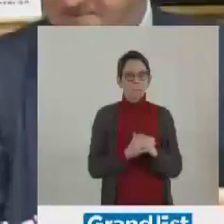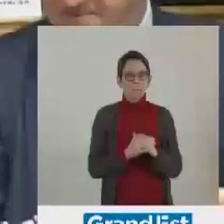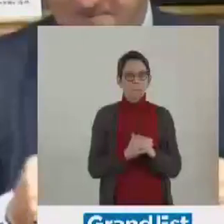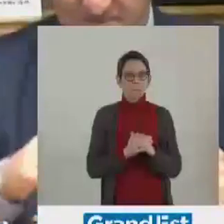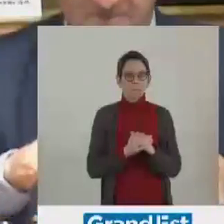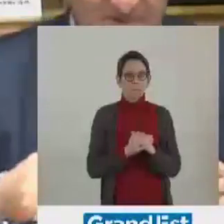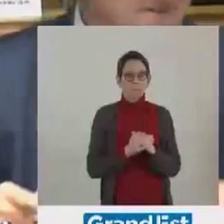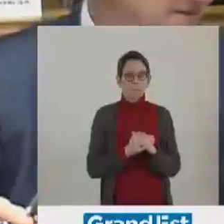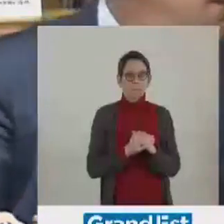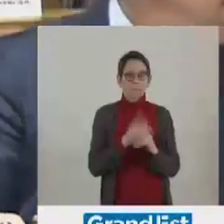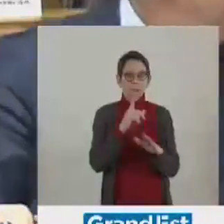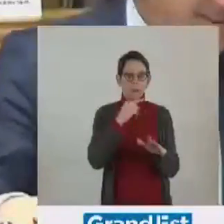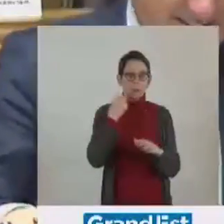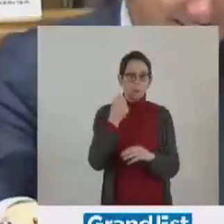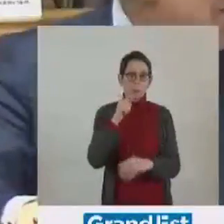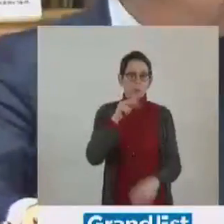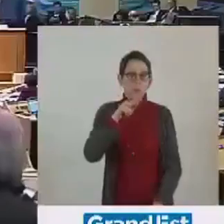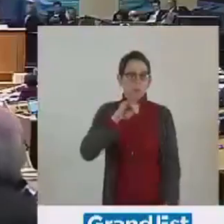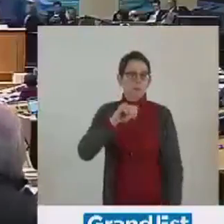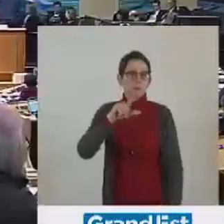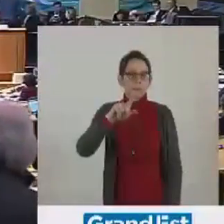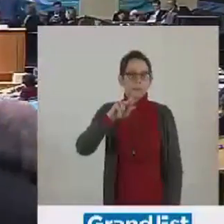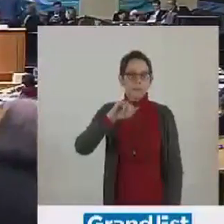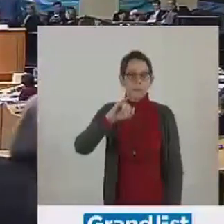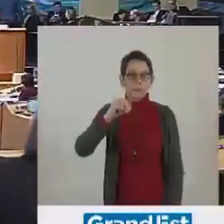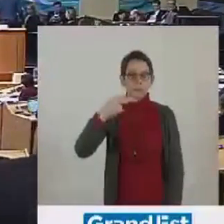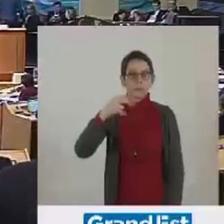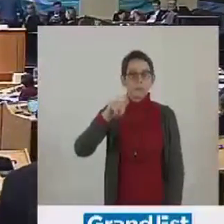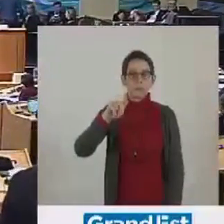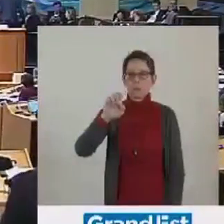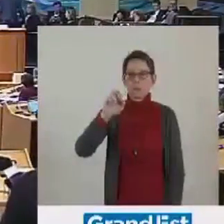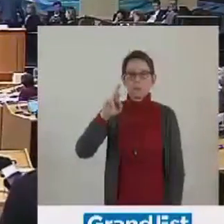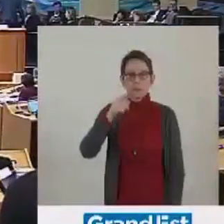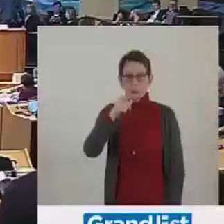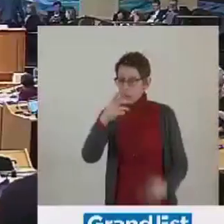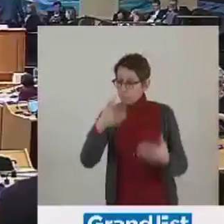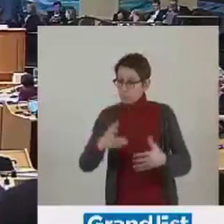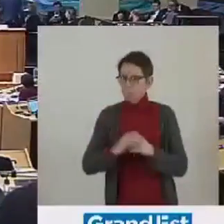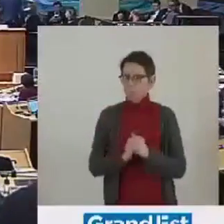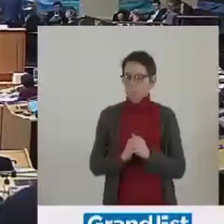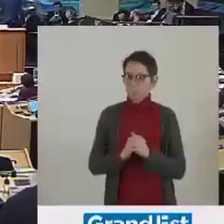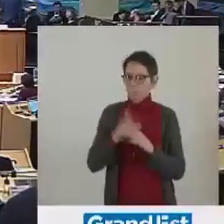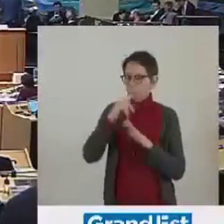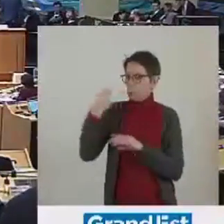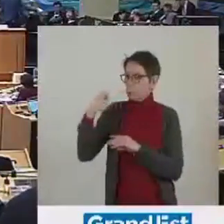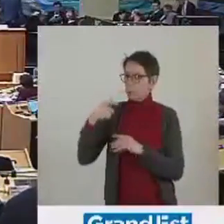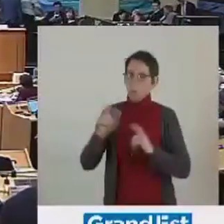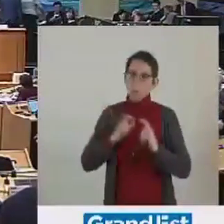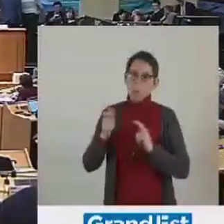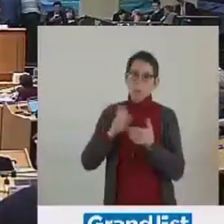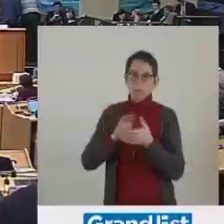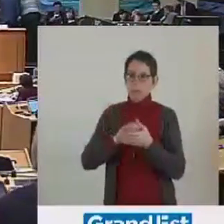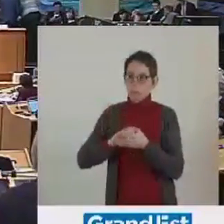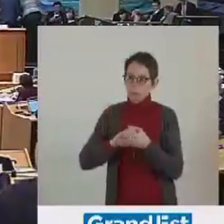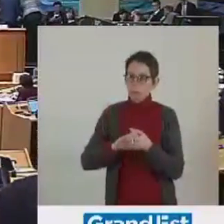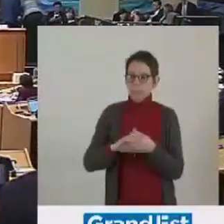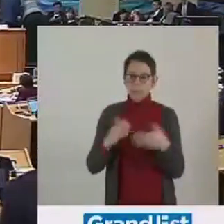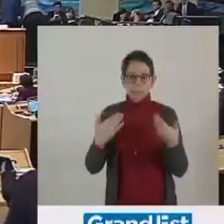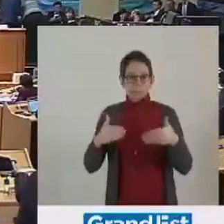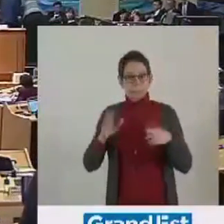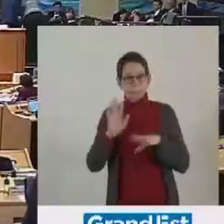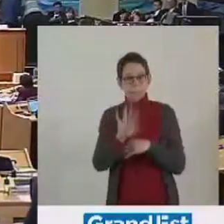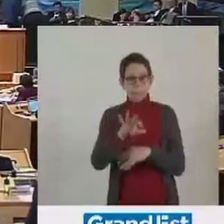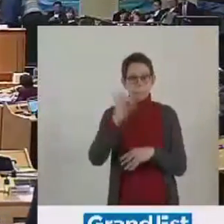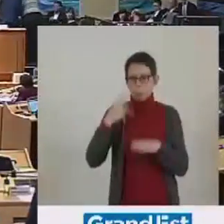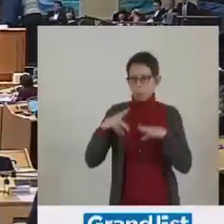À Christian Guirlinger, si tu veux bien. Monsieur le Président, mes chers collègues, nous avons fait le choix, dès le